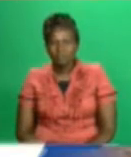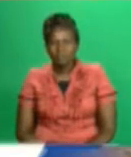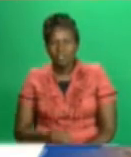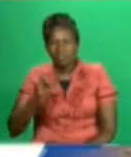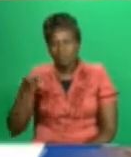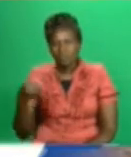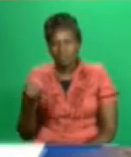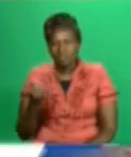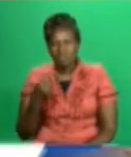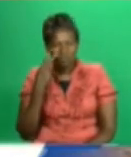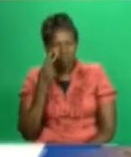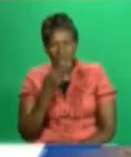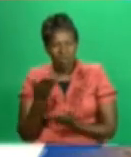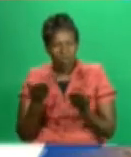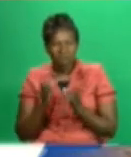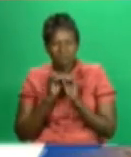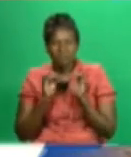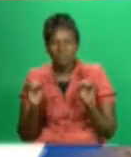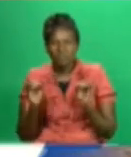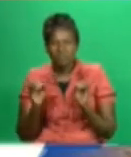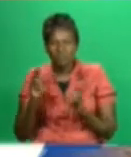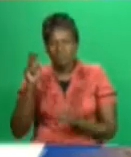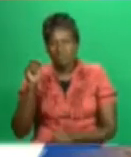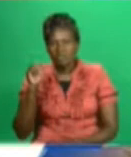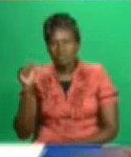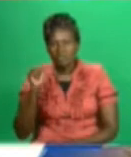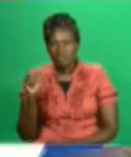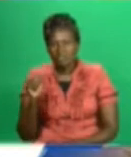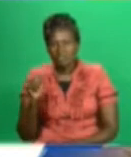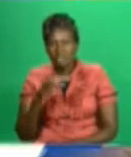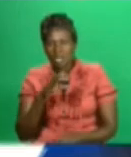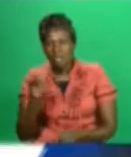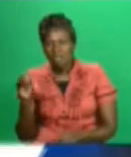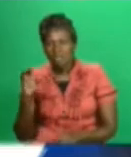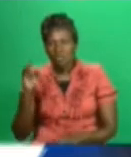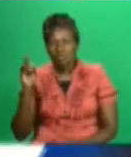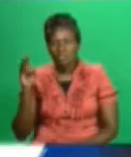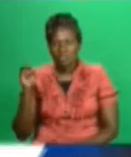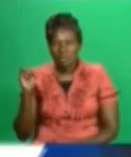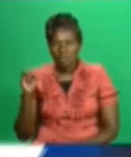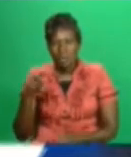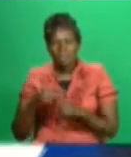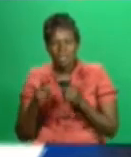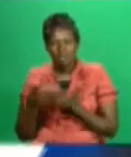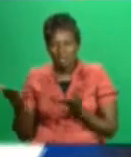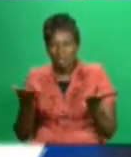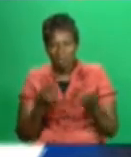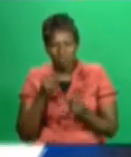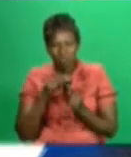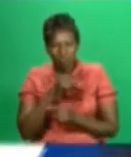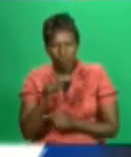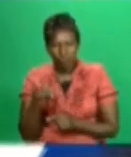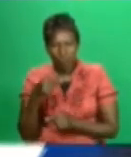Jubilee hutaonana nayo mahali popote. NASA ama ODM hutaonana nayo mahali popote. Lakini tunakuja kwenu kwa sababu